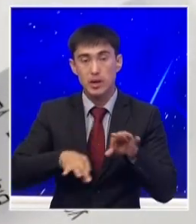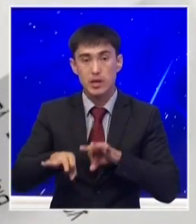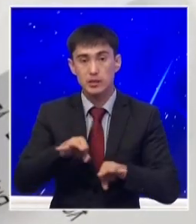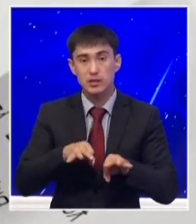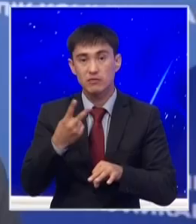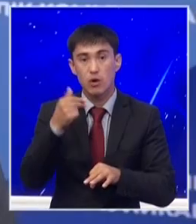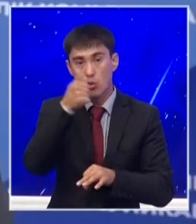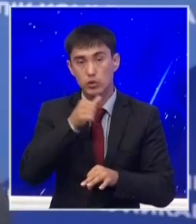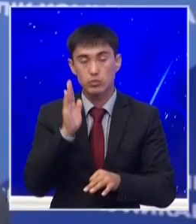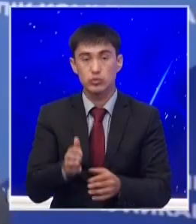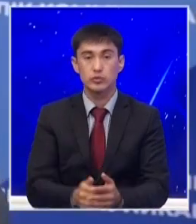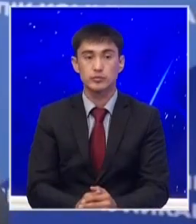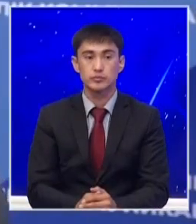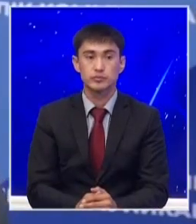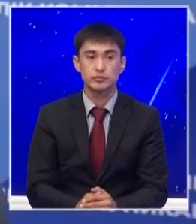– 2 года.